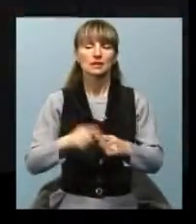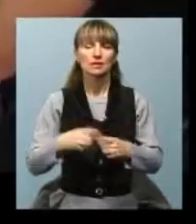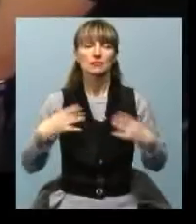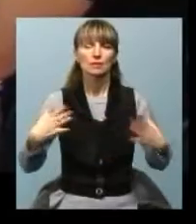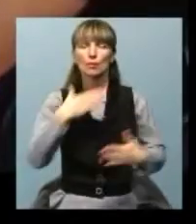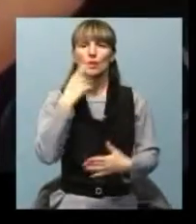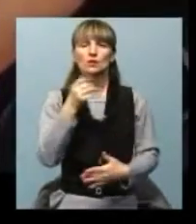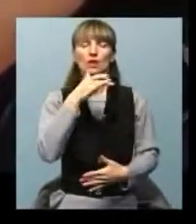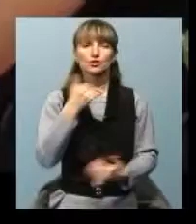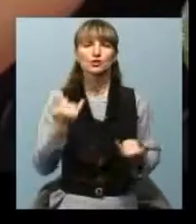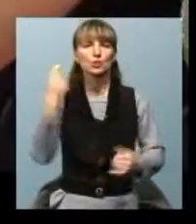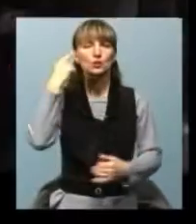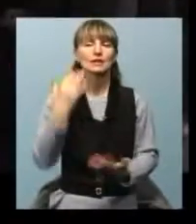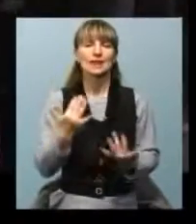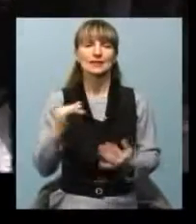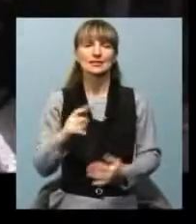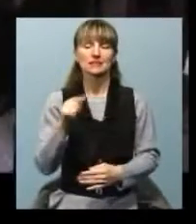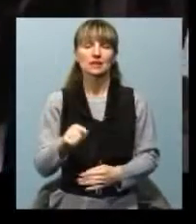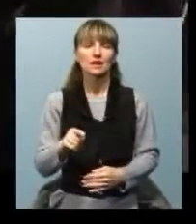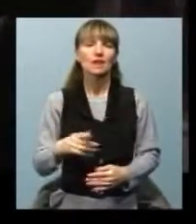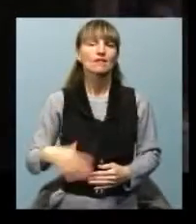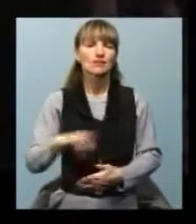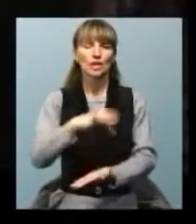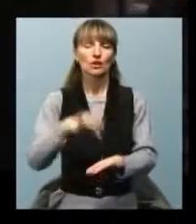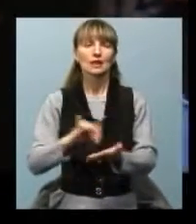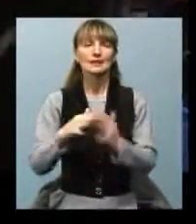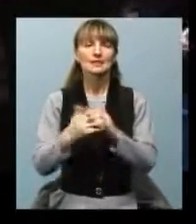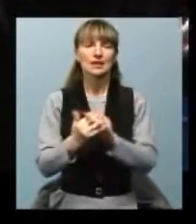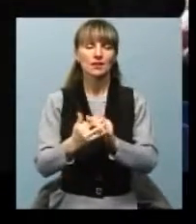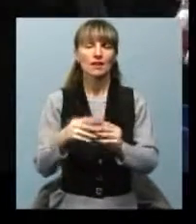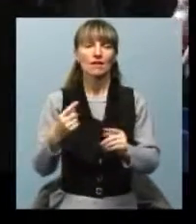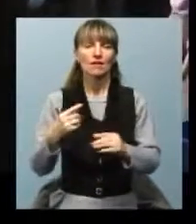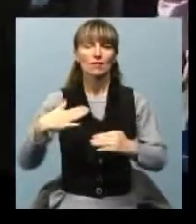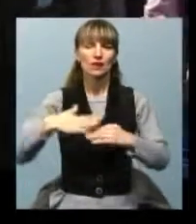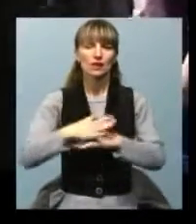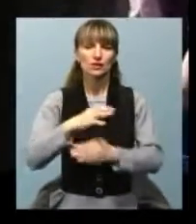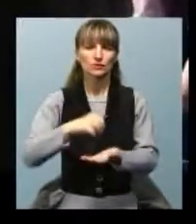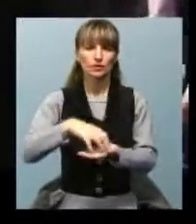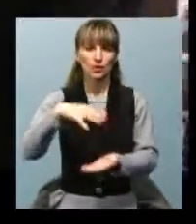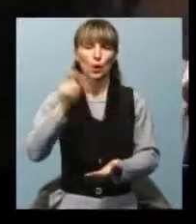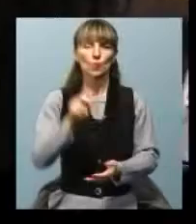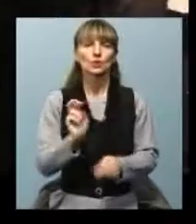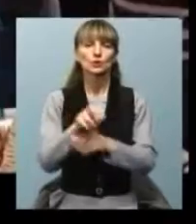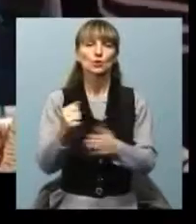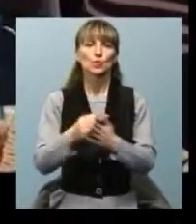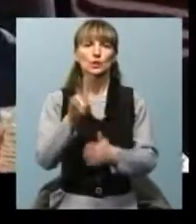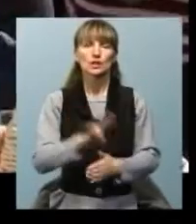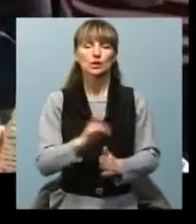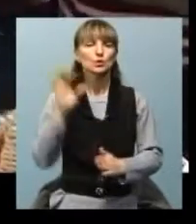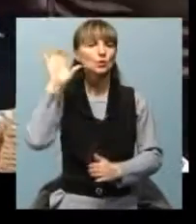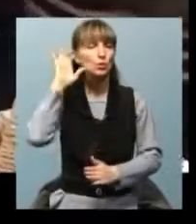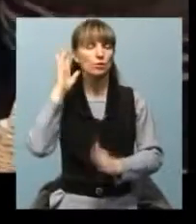І зараз ви дізнаєтеся про деякі з них. У всіх містах і селах у Великодню ніч люди йшли до церкви, слухали